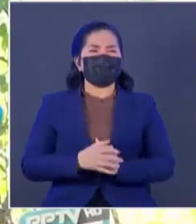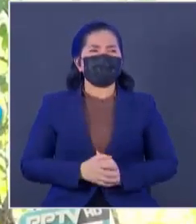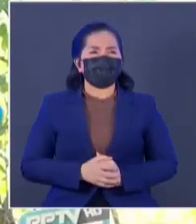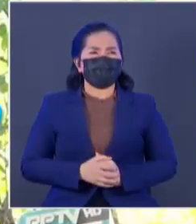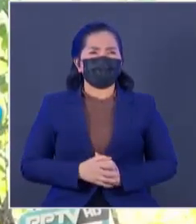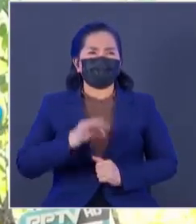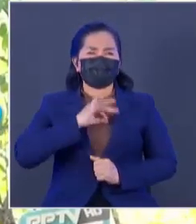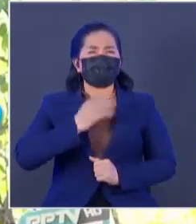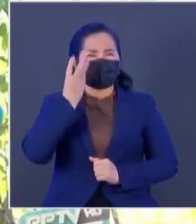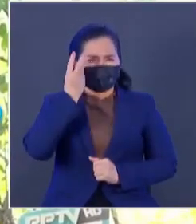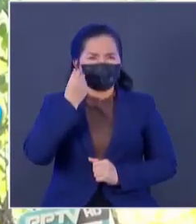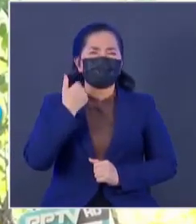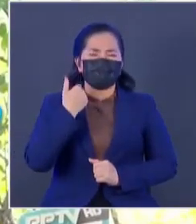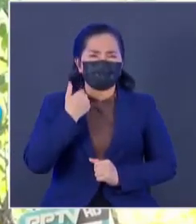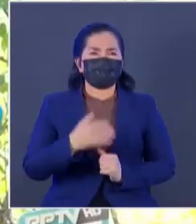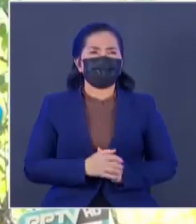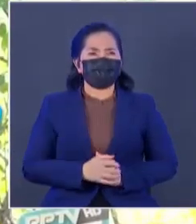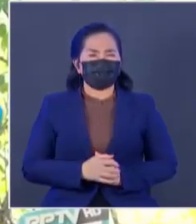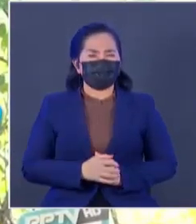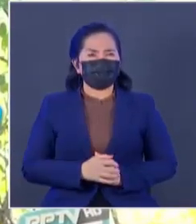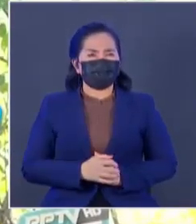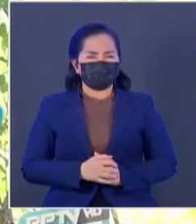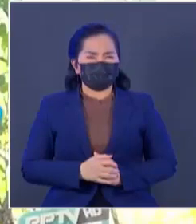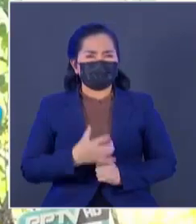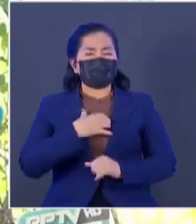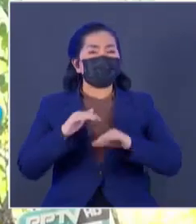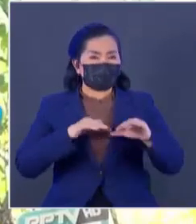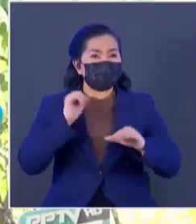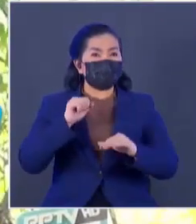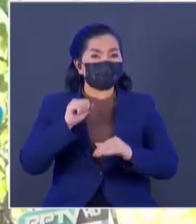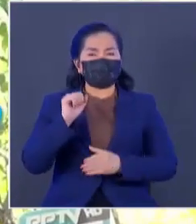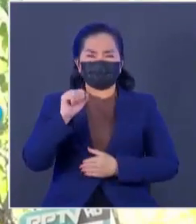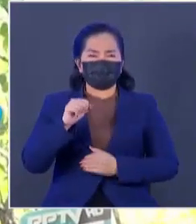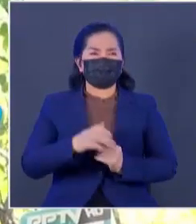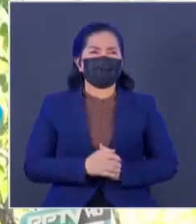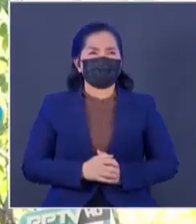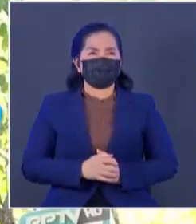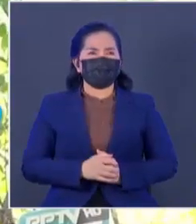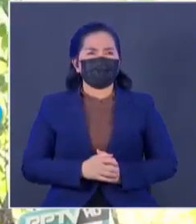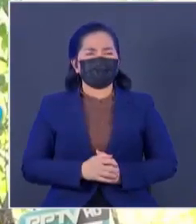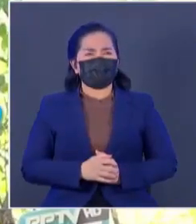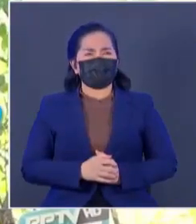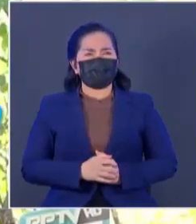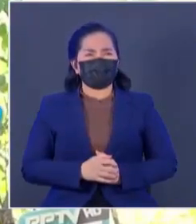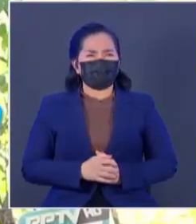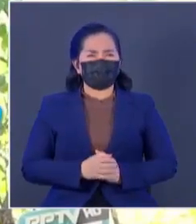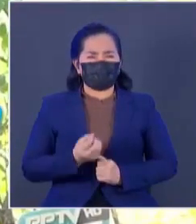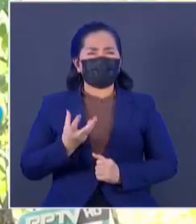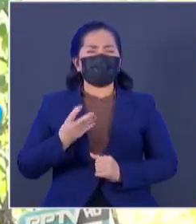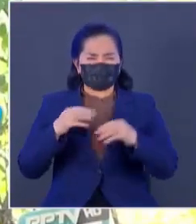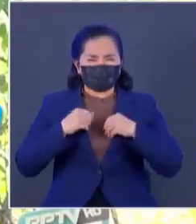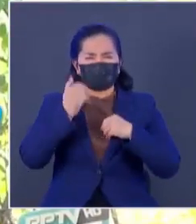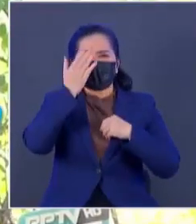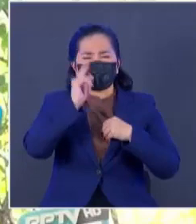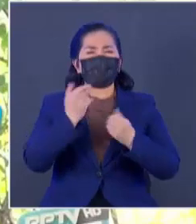งี้ยเขาก็เครียดอะไรเงี้ยครับ เช็คตัวเองให้พร้อมที่สุดอะไรเงี้ยใช ่ไหมใช่แต่เขาก็ยอมเขาบอกว่าเพื่อลูกอะไรเงี้ยเ